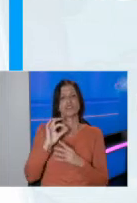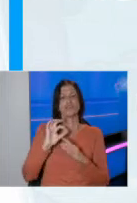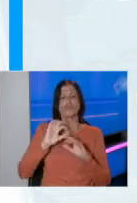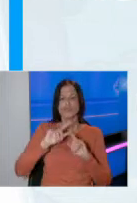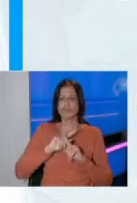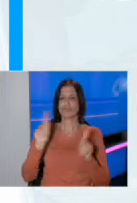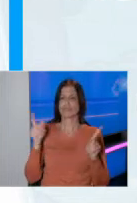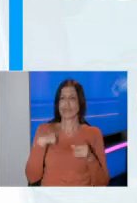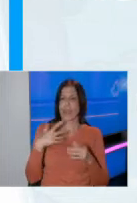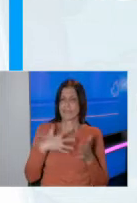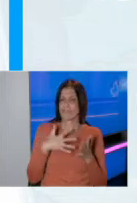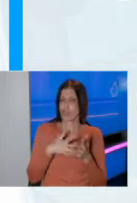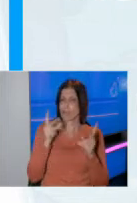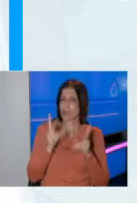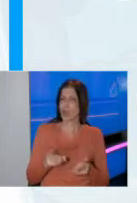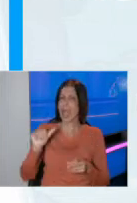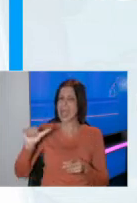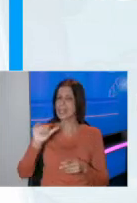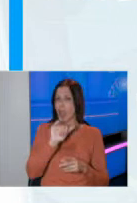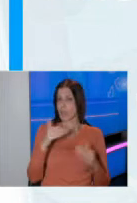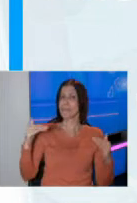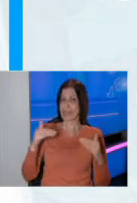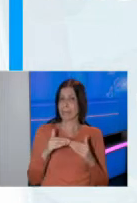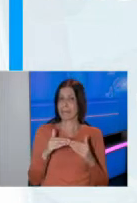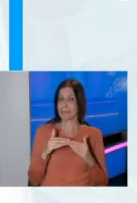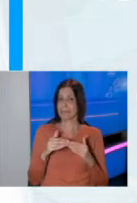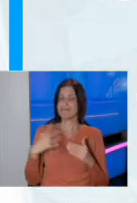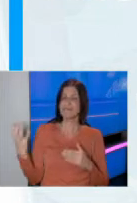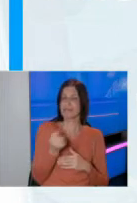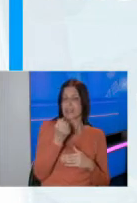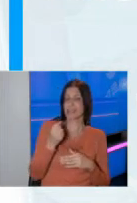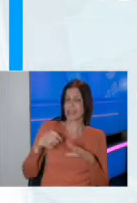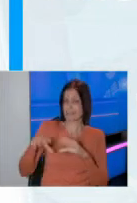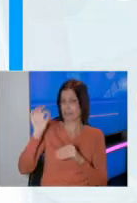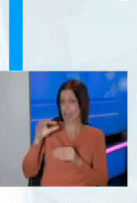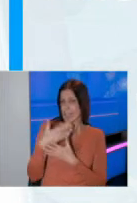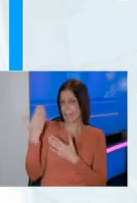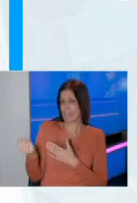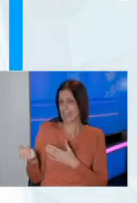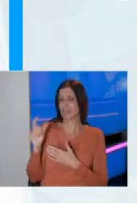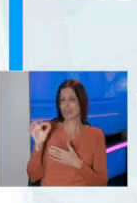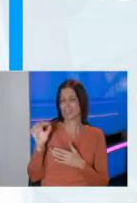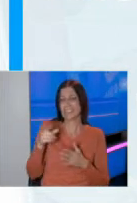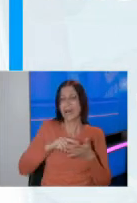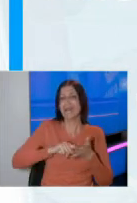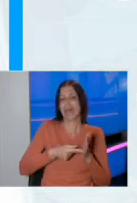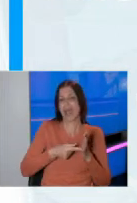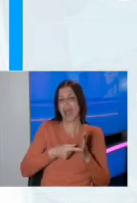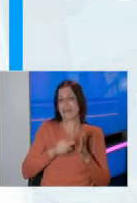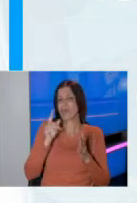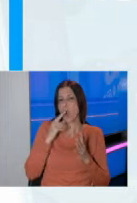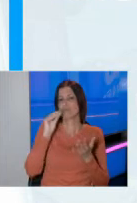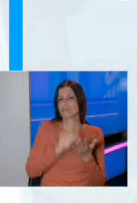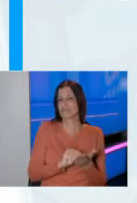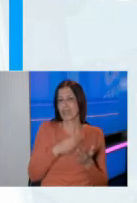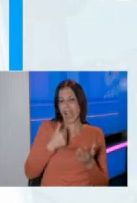מבין האפשרויות שבדקו, איזנקוט ויעלון מתאימים לכאורה לקחת מצביעי ימין זאת המטרה שהוגדרה, ולא הוזכר